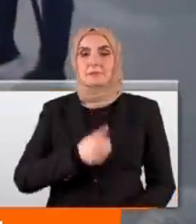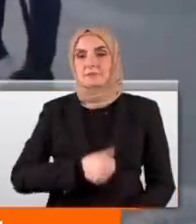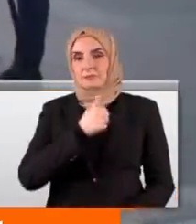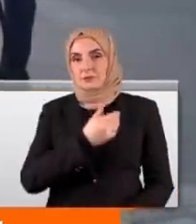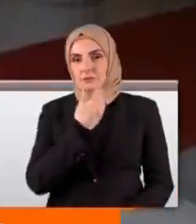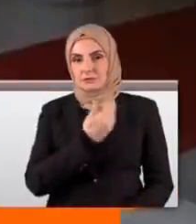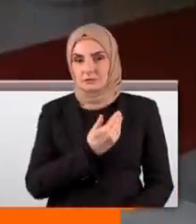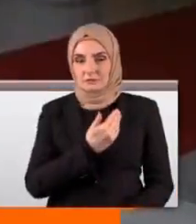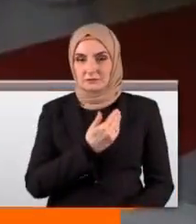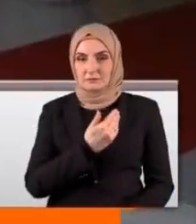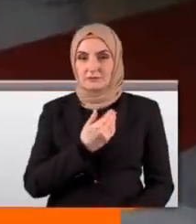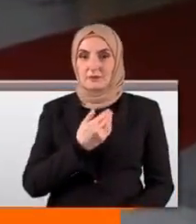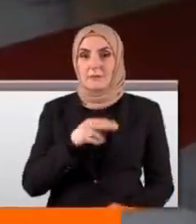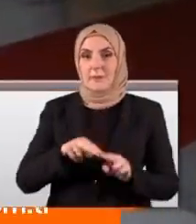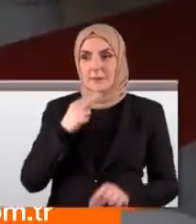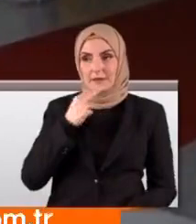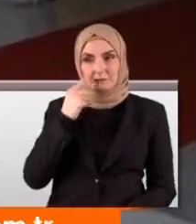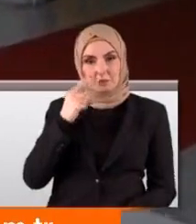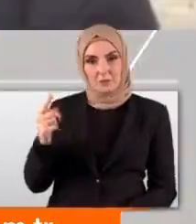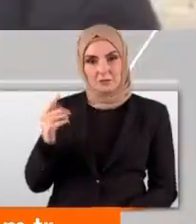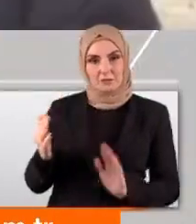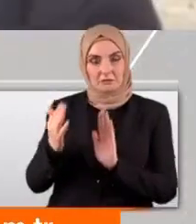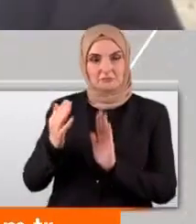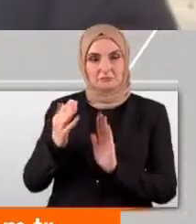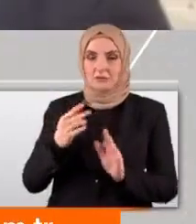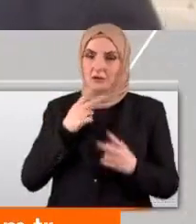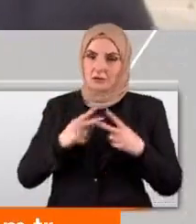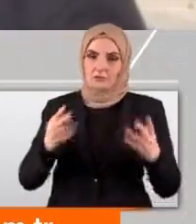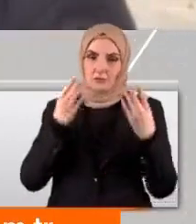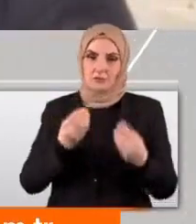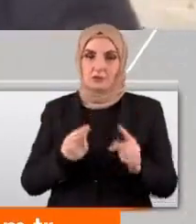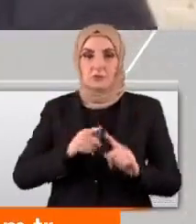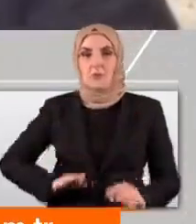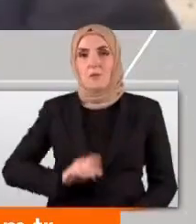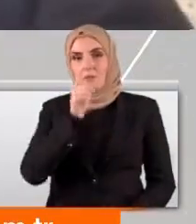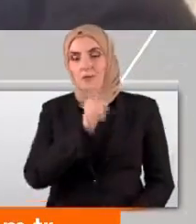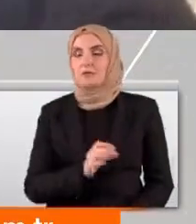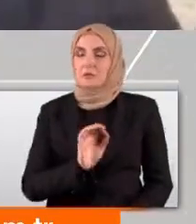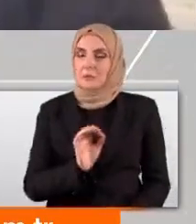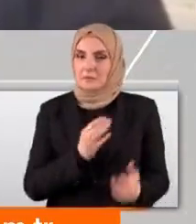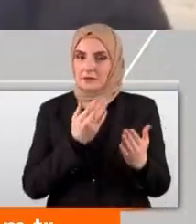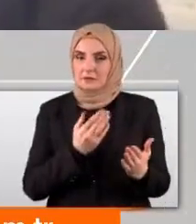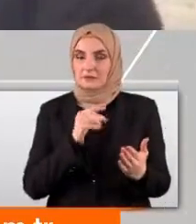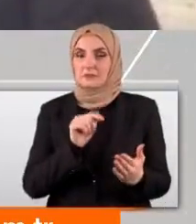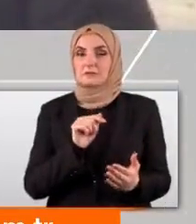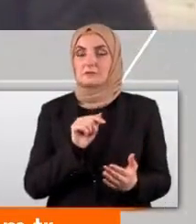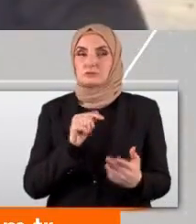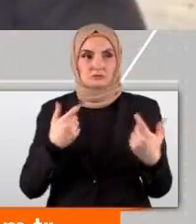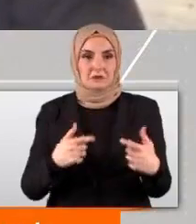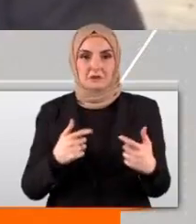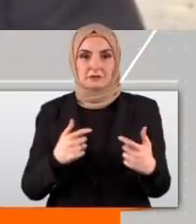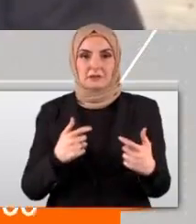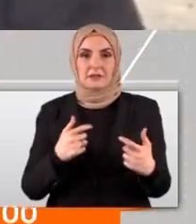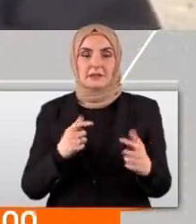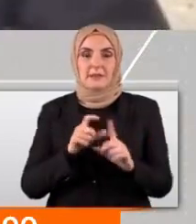Akşener'e karşı Kılıçdaroğlu'nu açık açık destekledi. Elbette Sayın Kılıçdaroğlu geldiğimiz bu noktada Demokrat Parti olarak